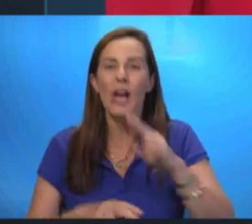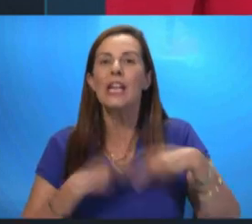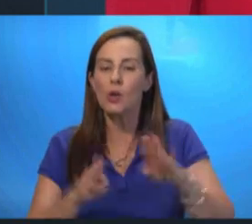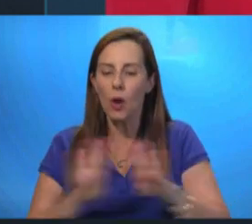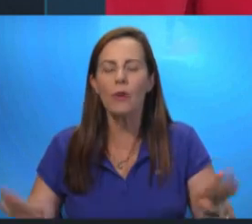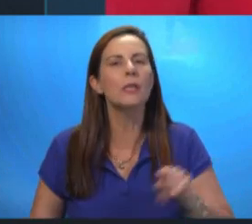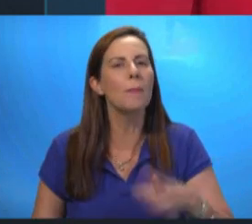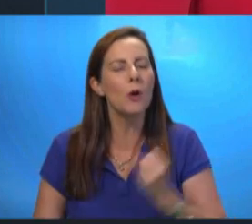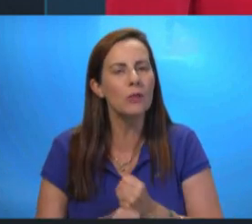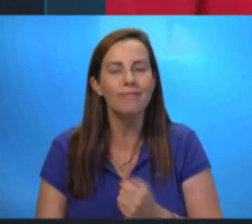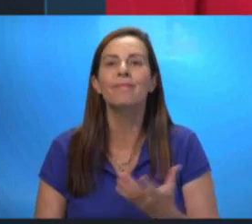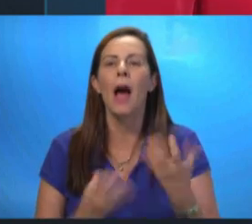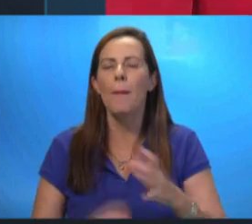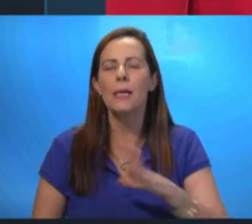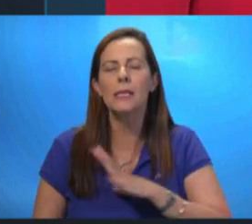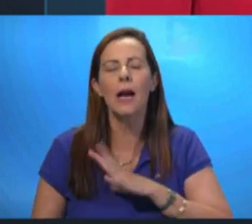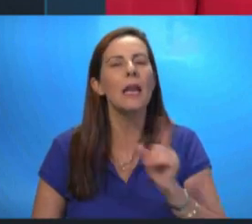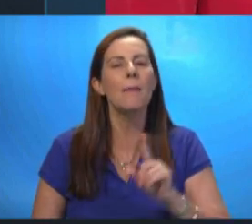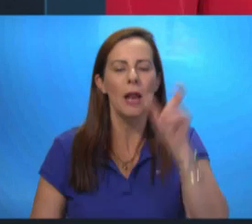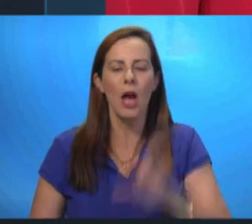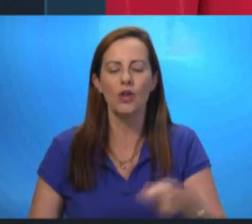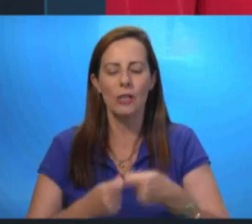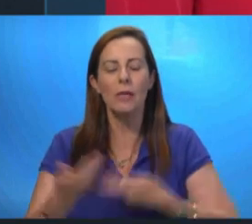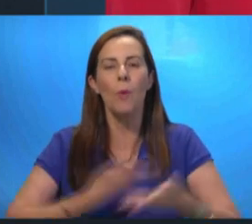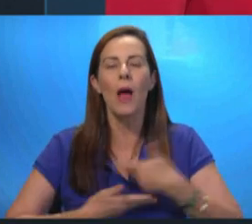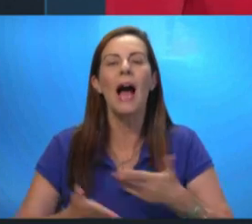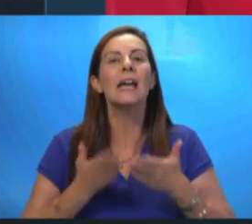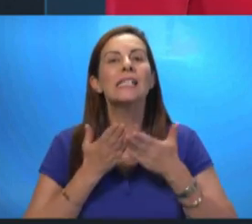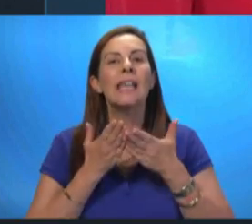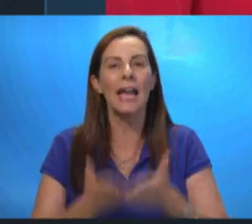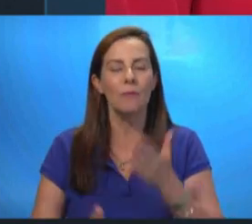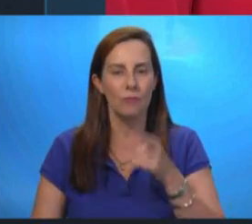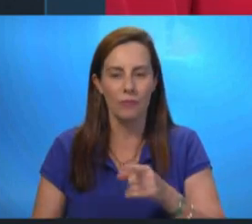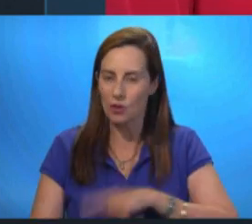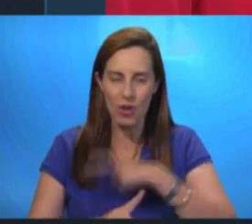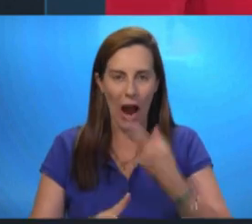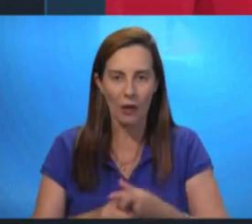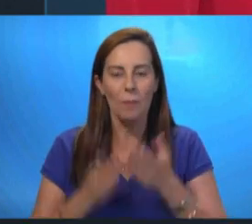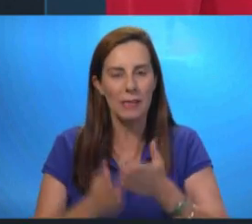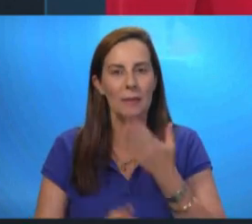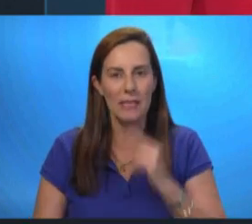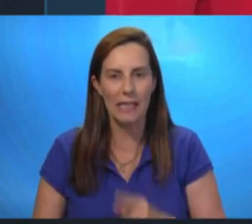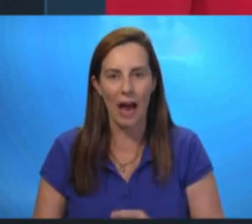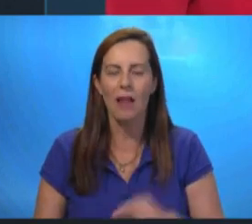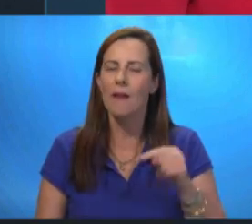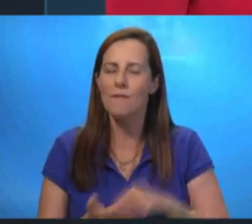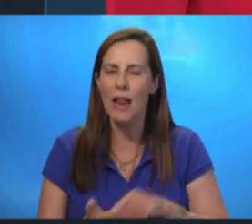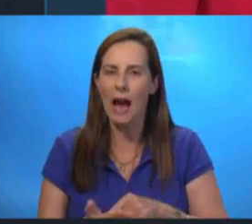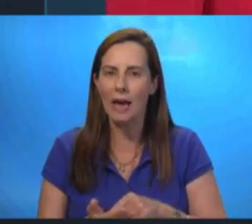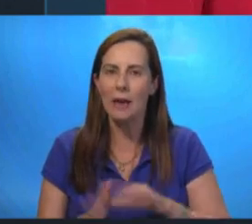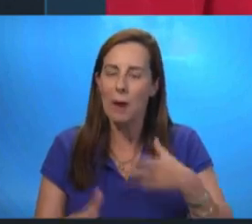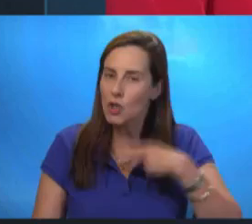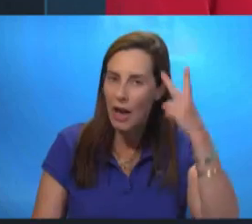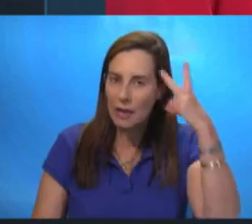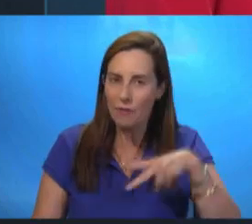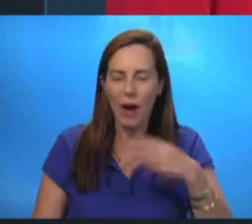יעמיד בסכנה את אותם משתפי פעולה, את אותם סייענים של ישראל, שעד היום מסייעים לישראל, ולכן, על פי מה שאני מבינה,